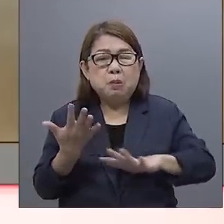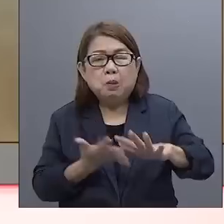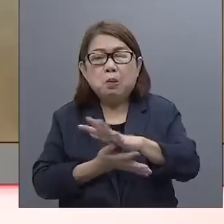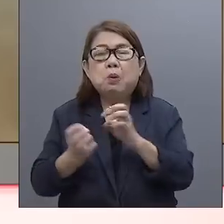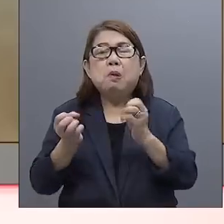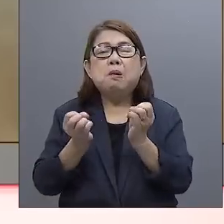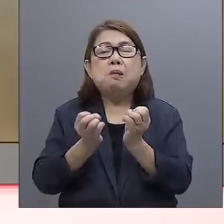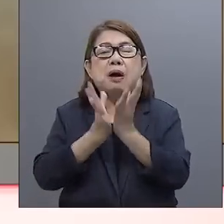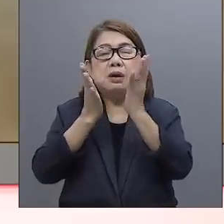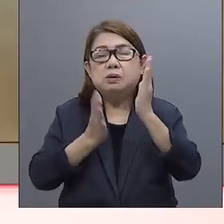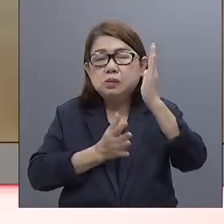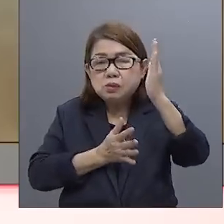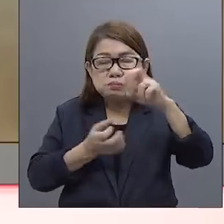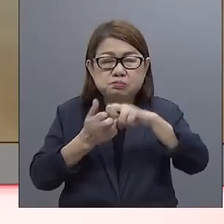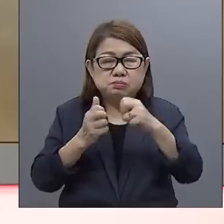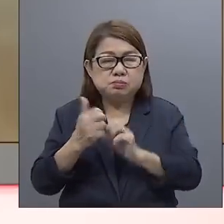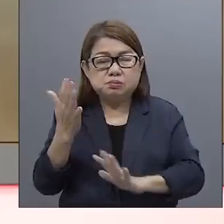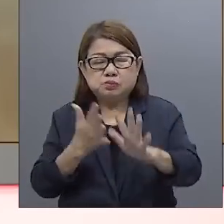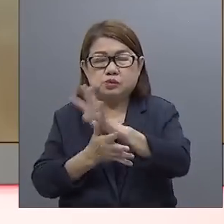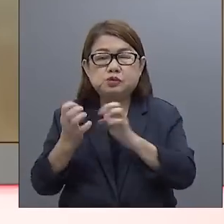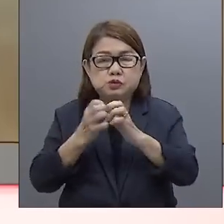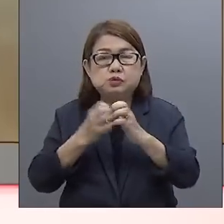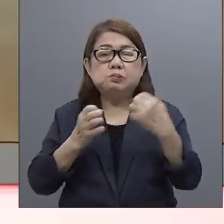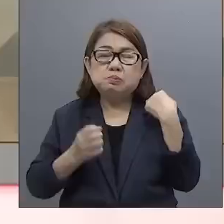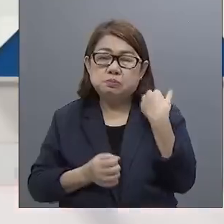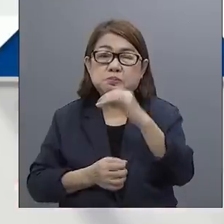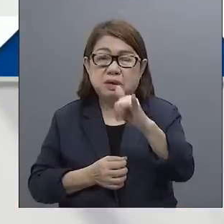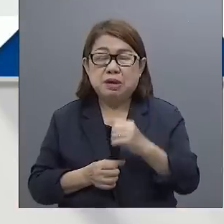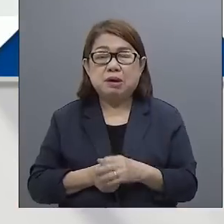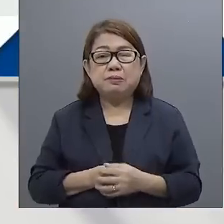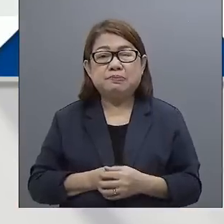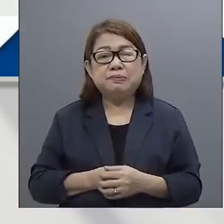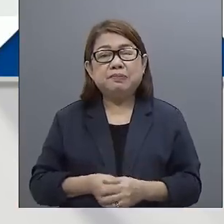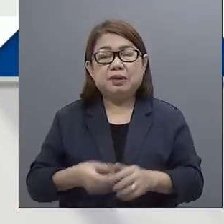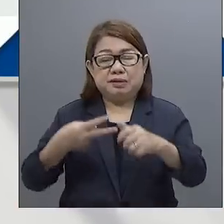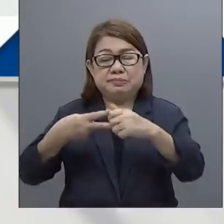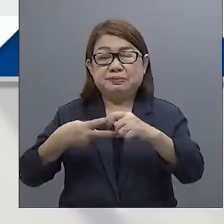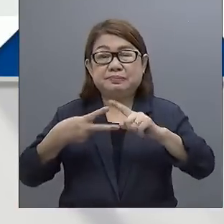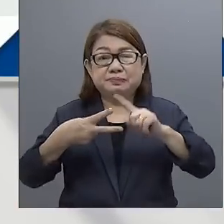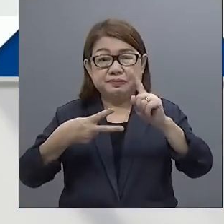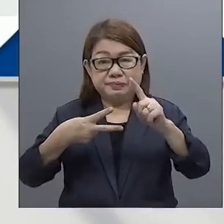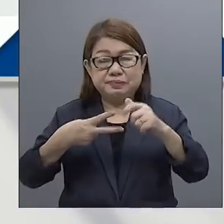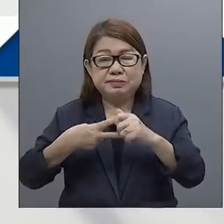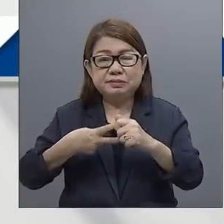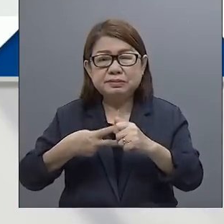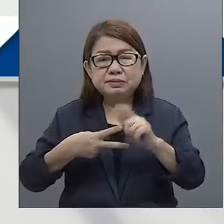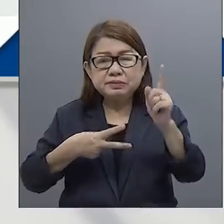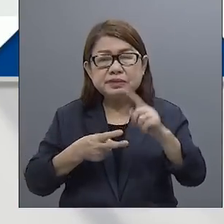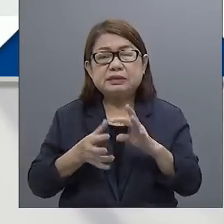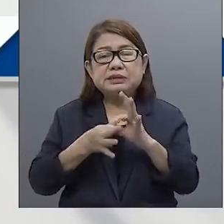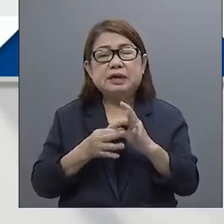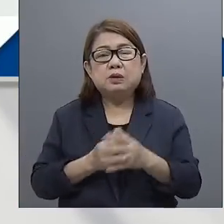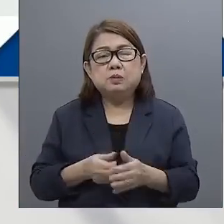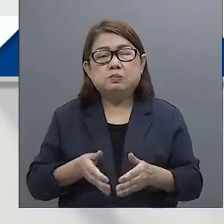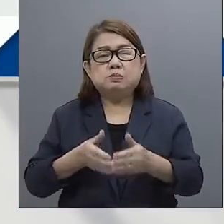ความไม่สงบเรียบร้อยทั้งหมดเป็นไปได้ค่ะว่ากันด้วยข้อแรกก่อนเลยค่ะนั่นก็คือปัจจัยที่เกี่ยวข้อง